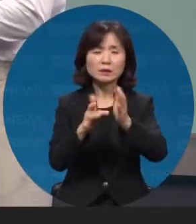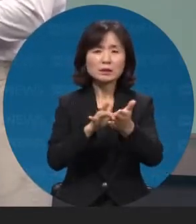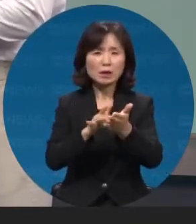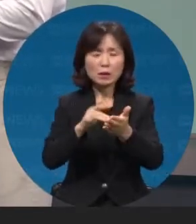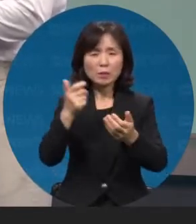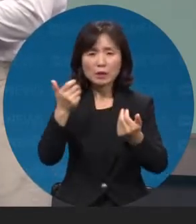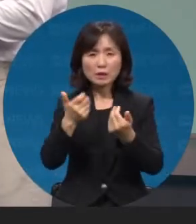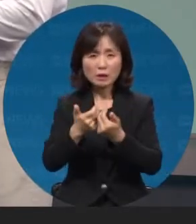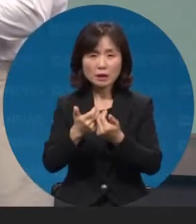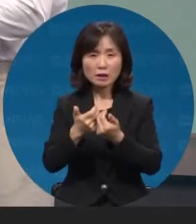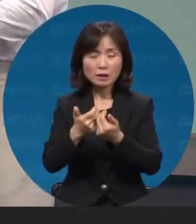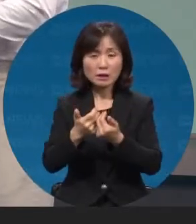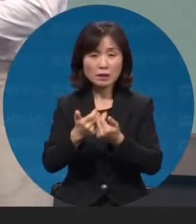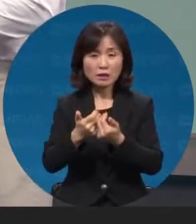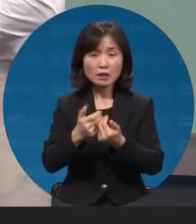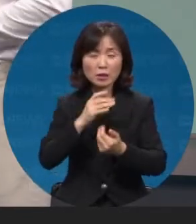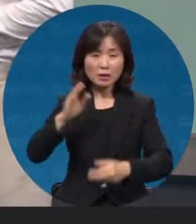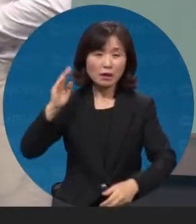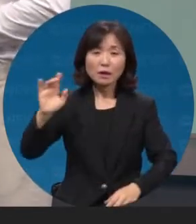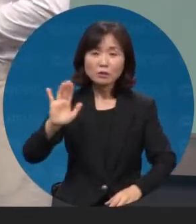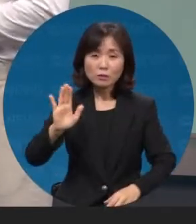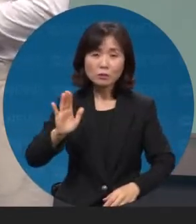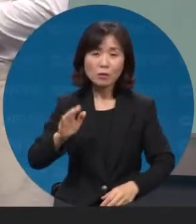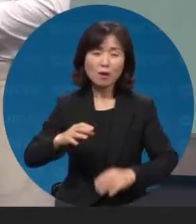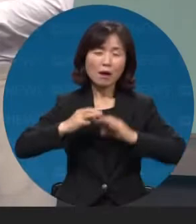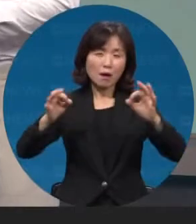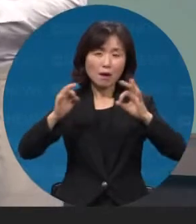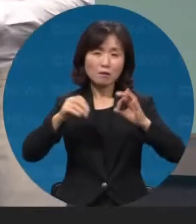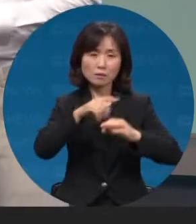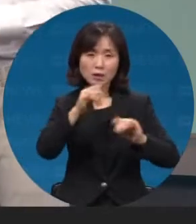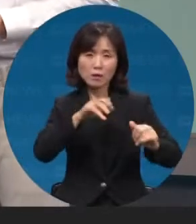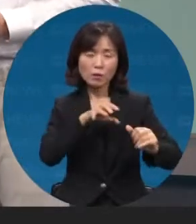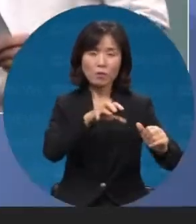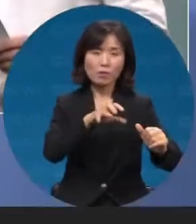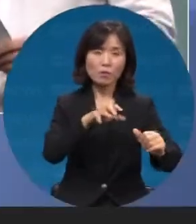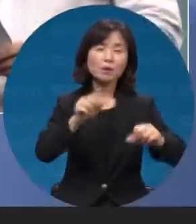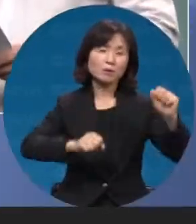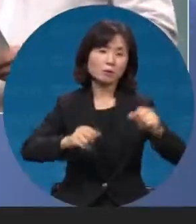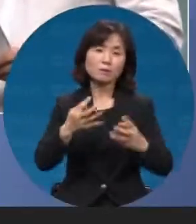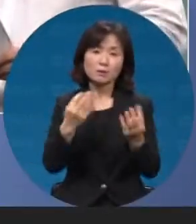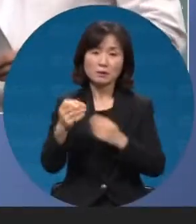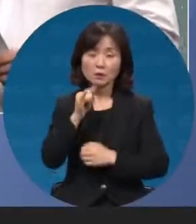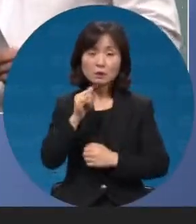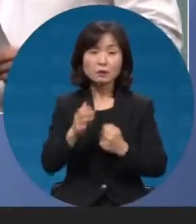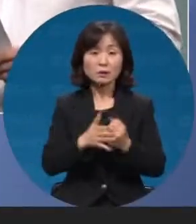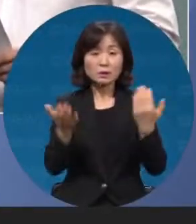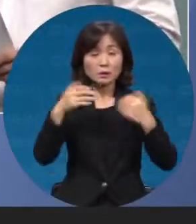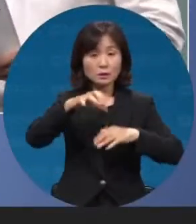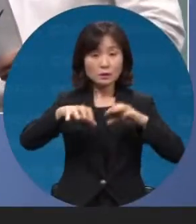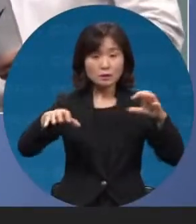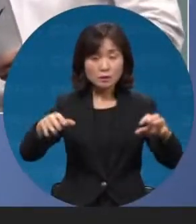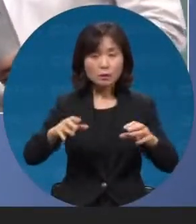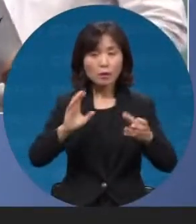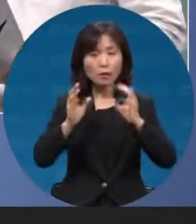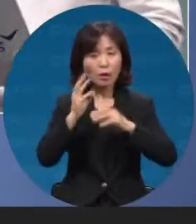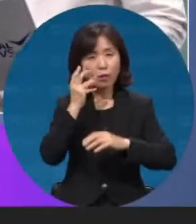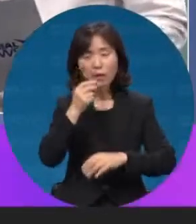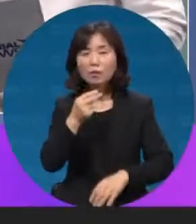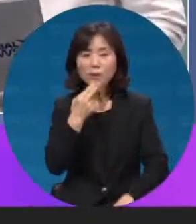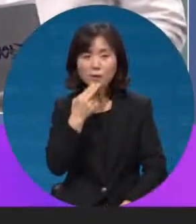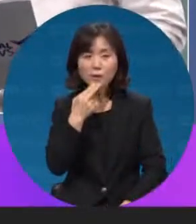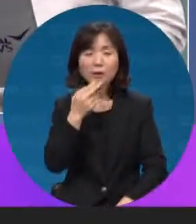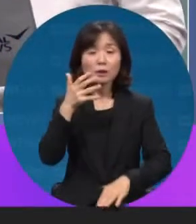고함을 지르고 상대를 위협하기 까지 않으나 분들도 많은데요 그래서 학교 현장에선 제대로 된 토론이 이뤄지지 않고